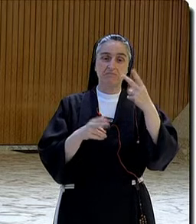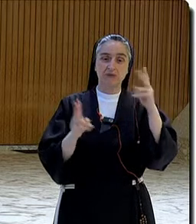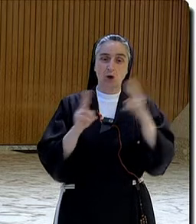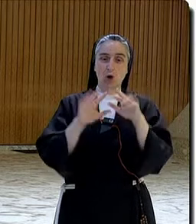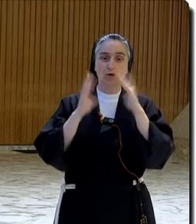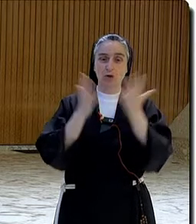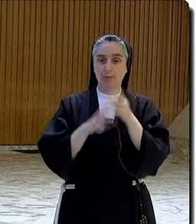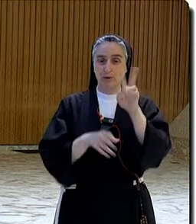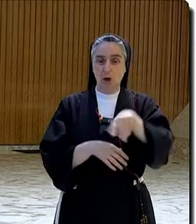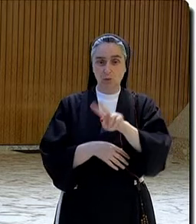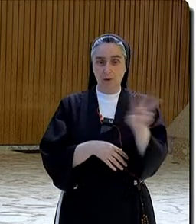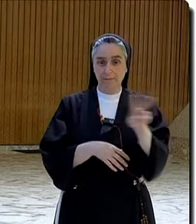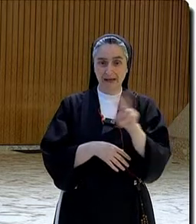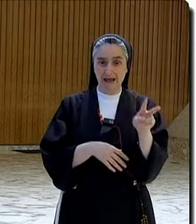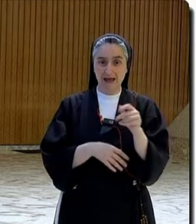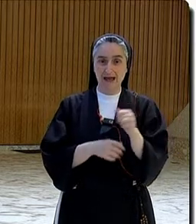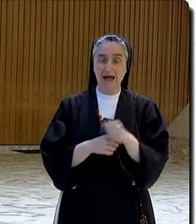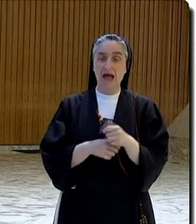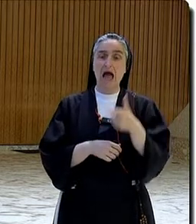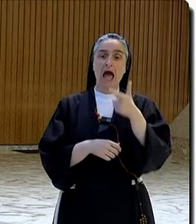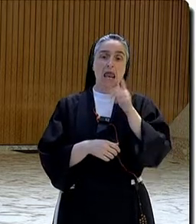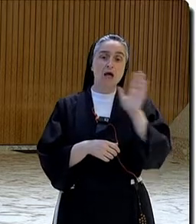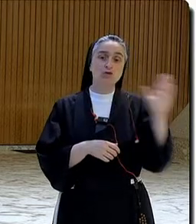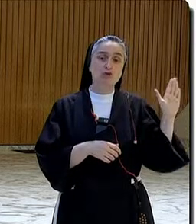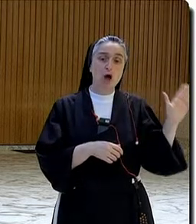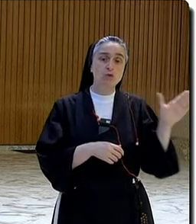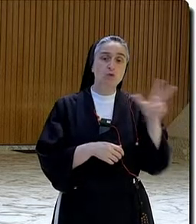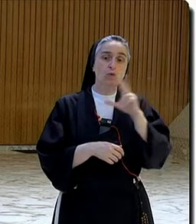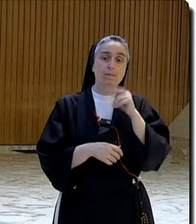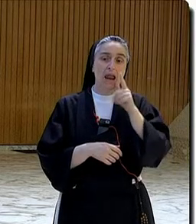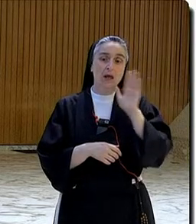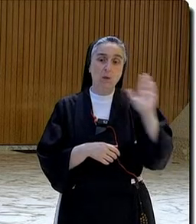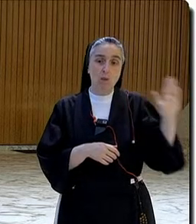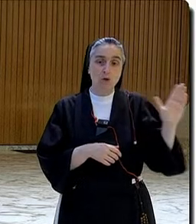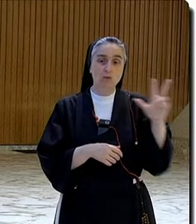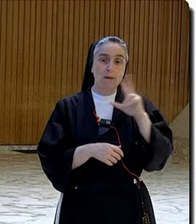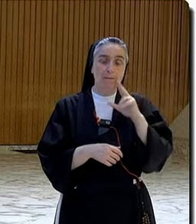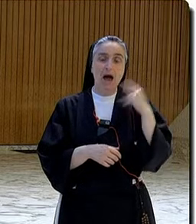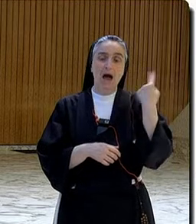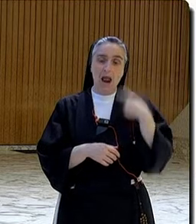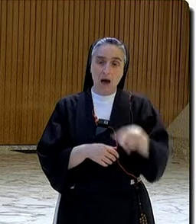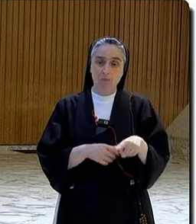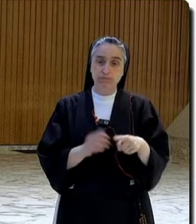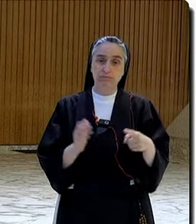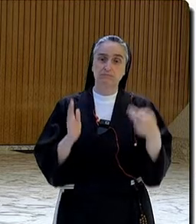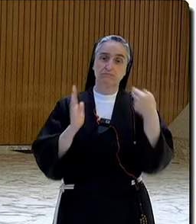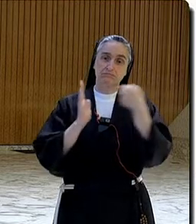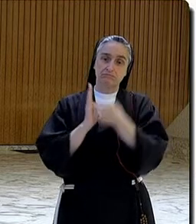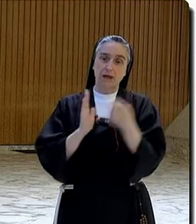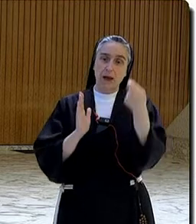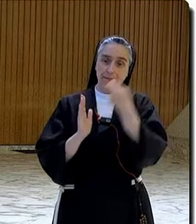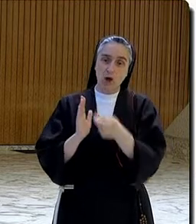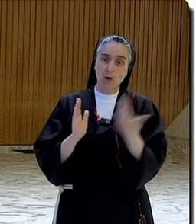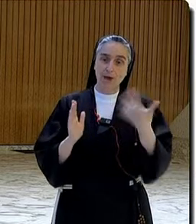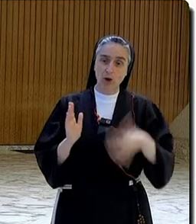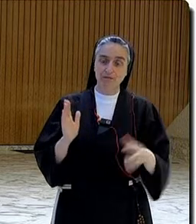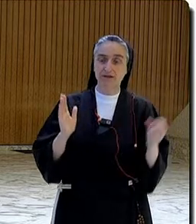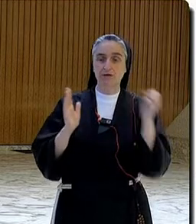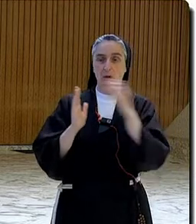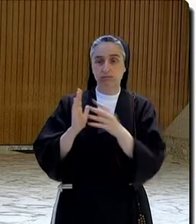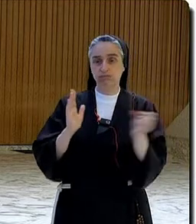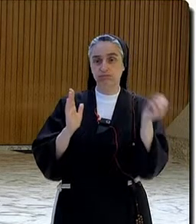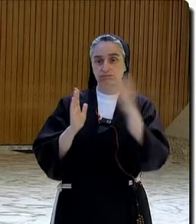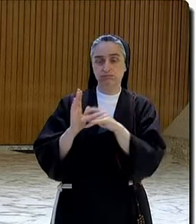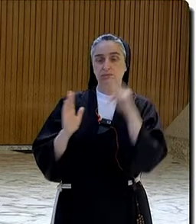Verranno pubblicati nella lingua originale in cui vengono presentati. Man mano che finiscono i panel,